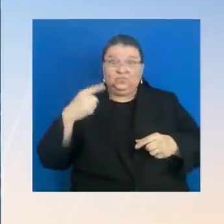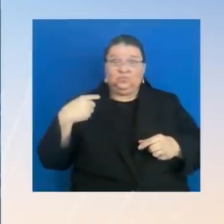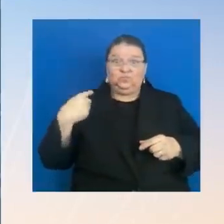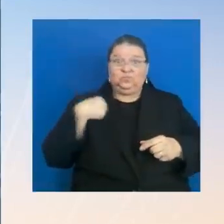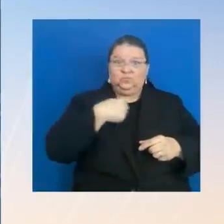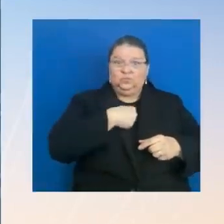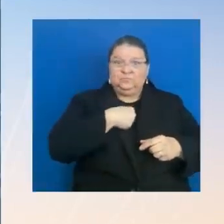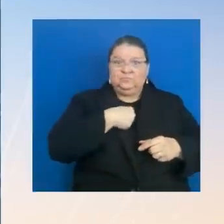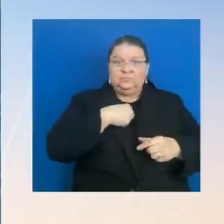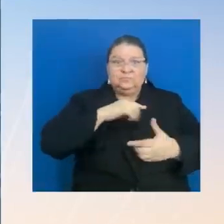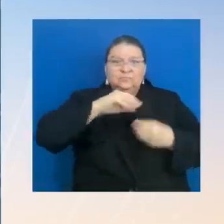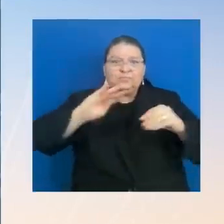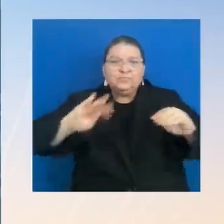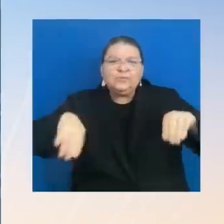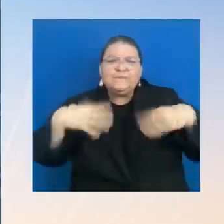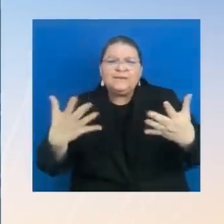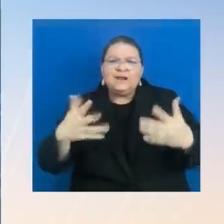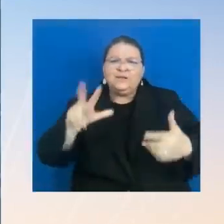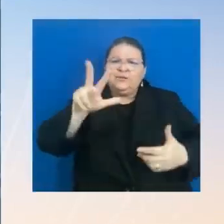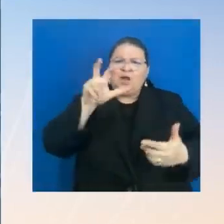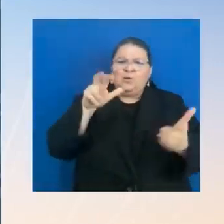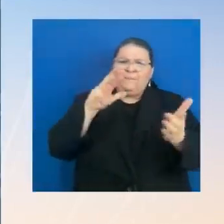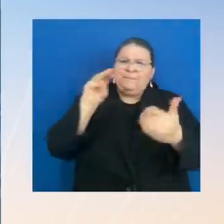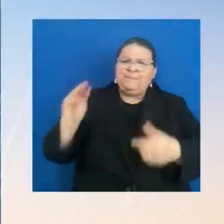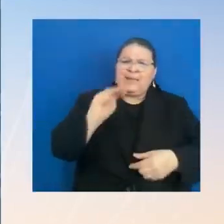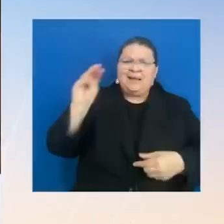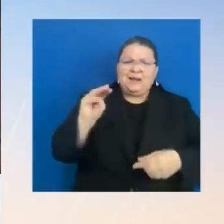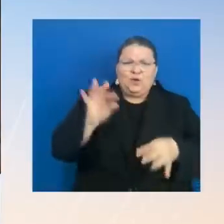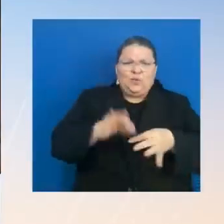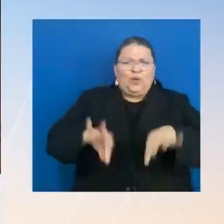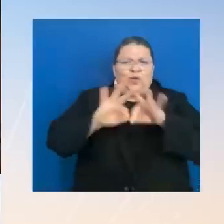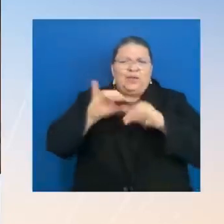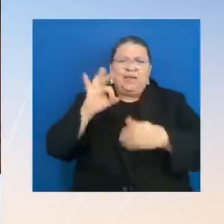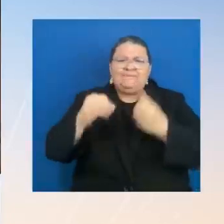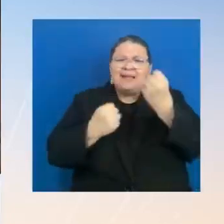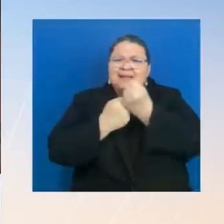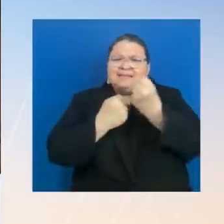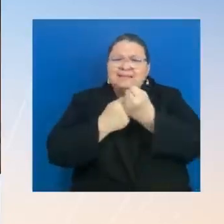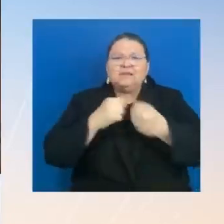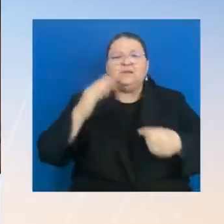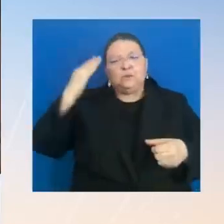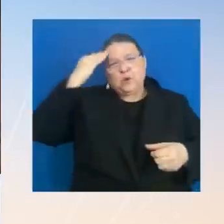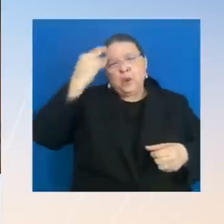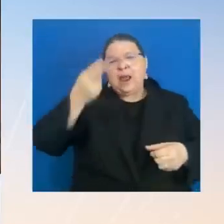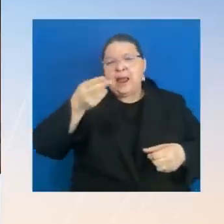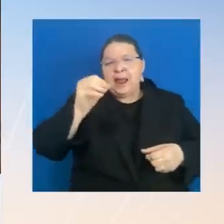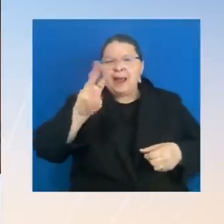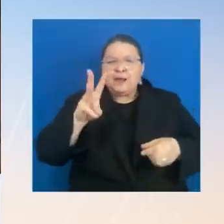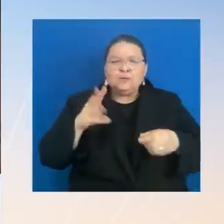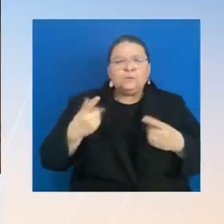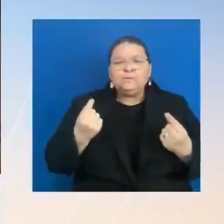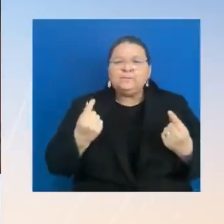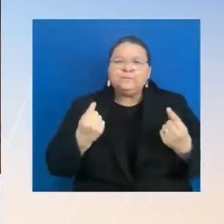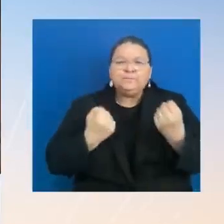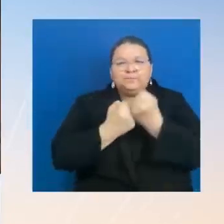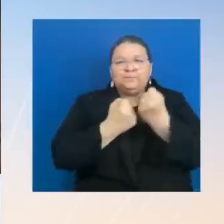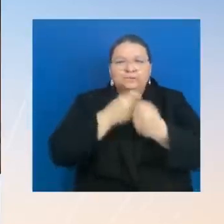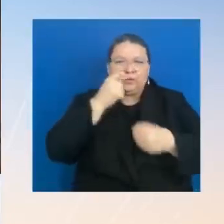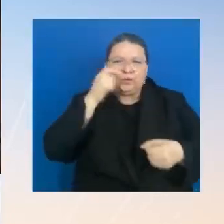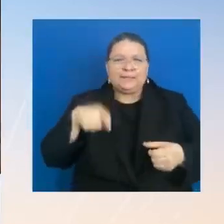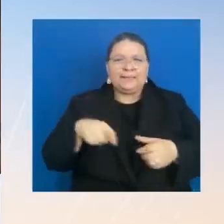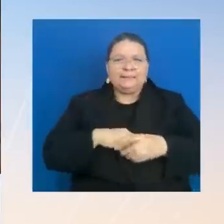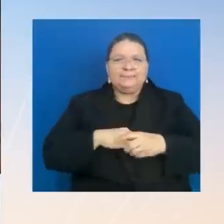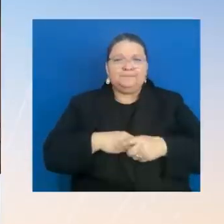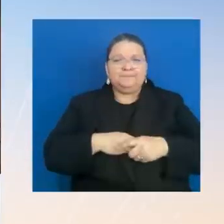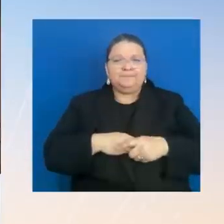nghị của Bà Lan về việc gửi máy bay chiến đấu thời Liên Xô đến căn cứ không quân Mỹ ở Rammstein, ở Đức. Đáp lại, Mỹ sẽ thay thế